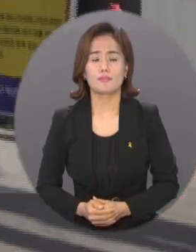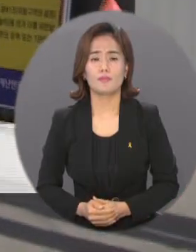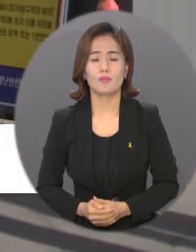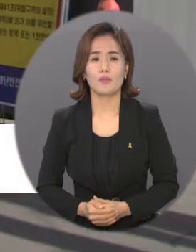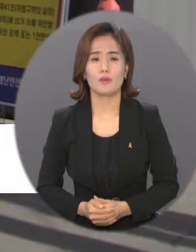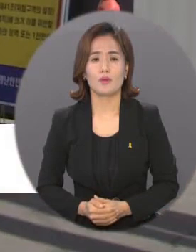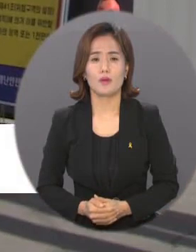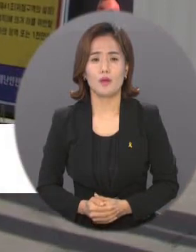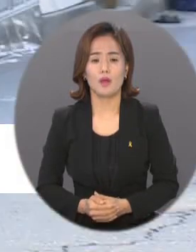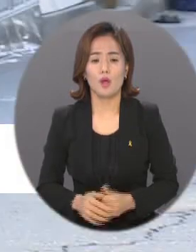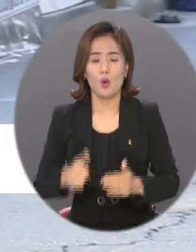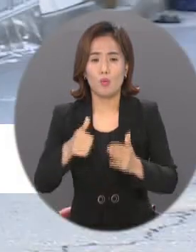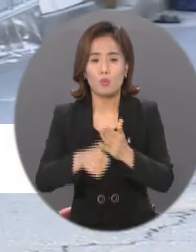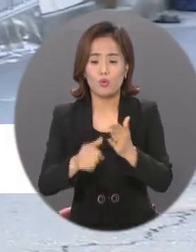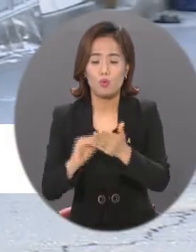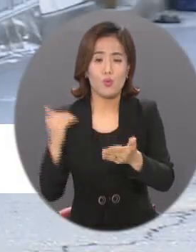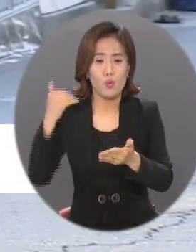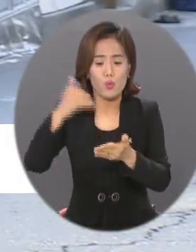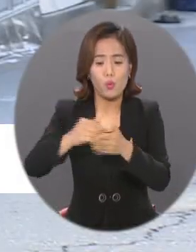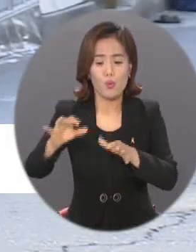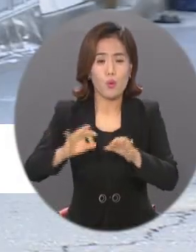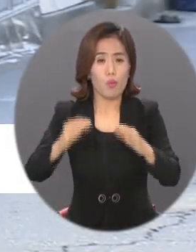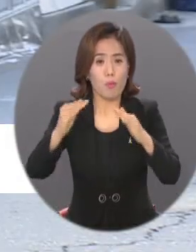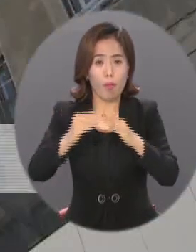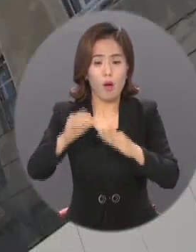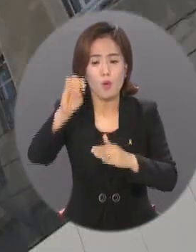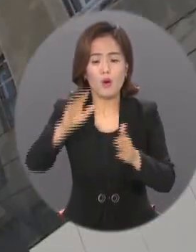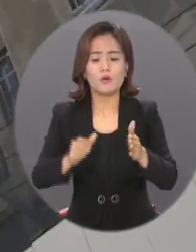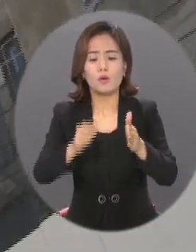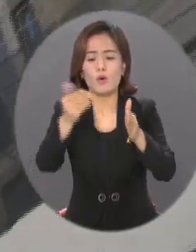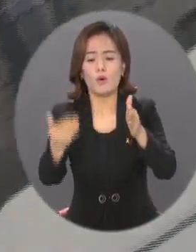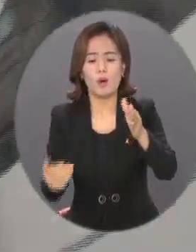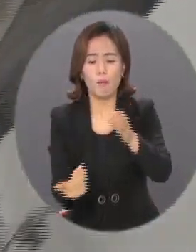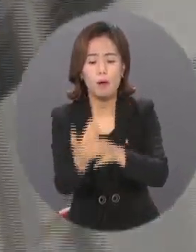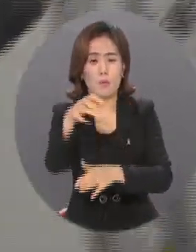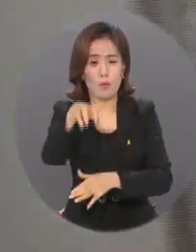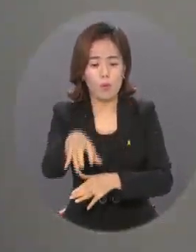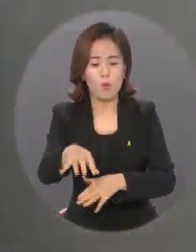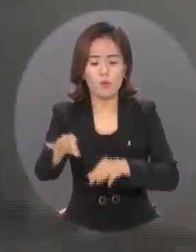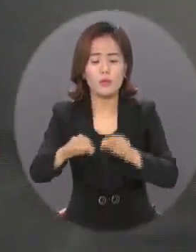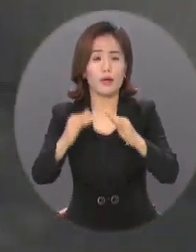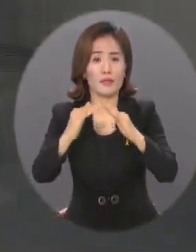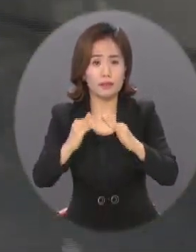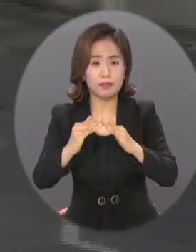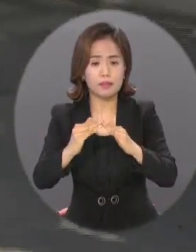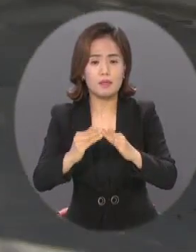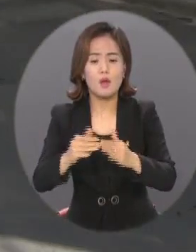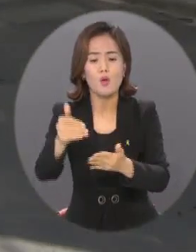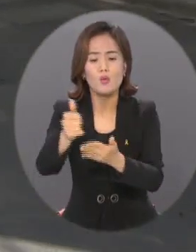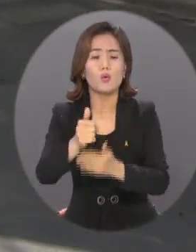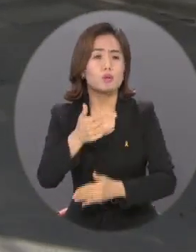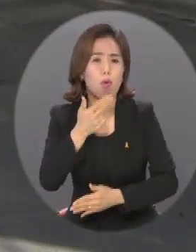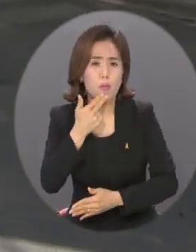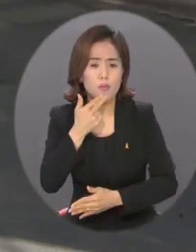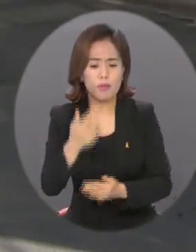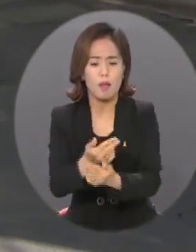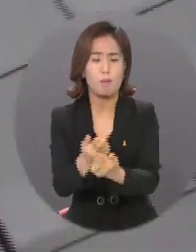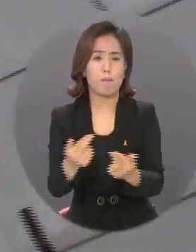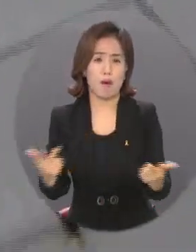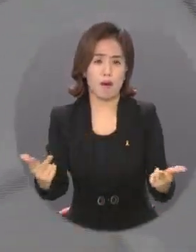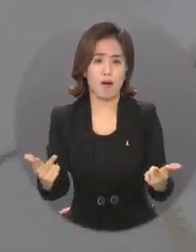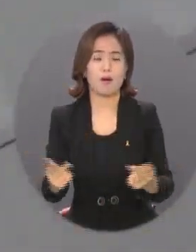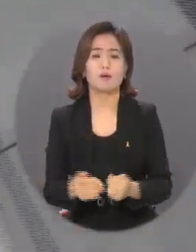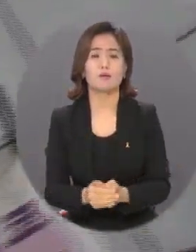문구 도매 상가가 있어 신학기면 분주해야 할 광주 현대 아이파크 붕괴 현장의 상가가 지나는 손님 없이 텅